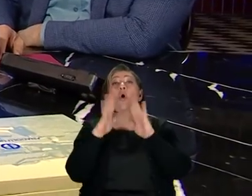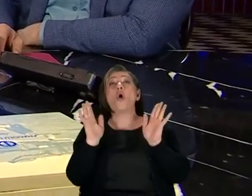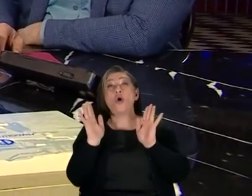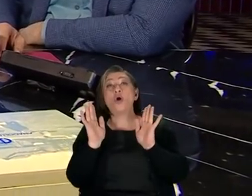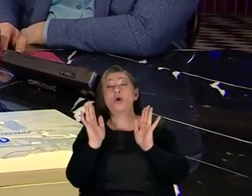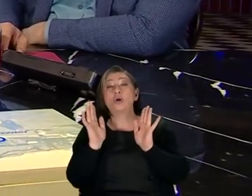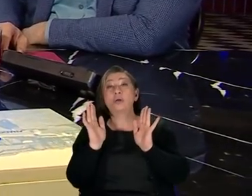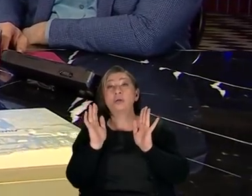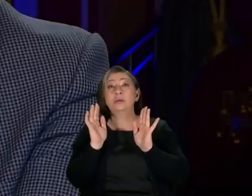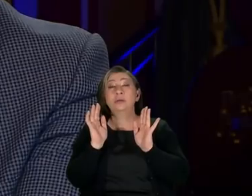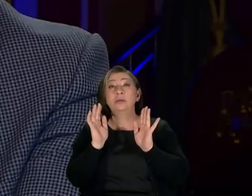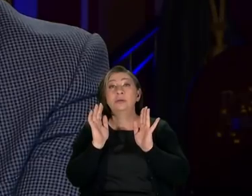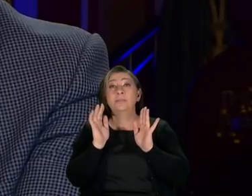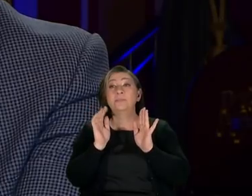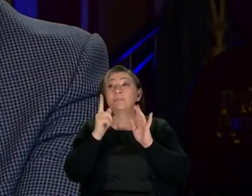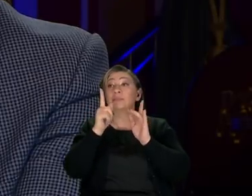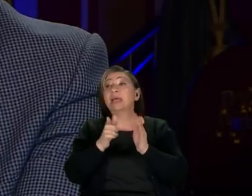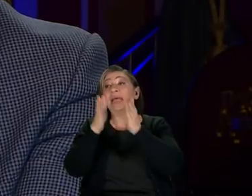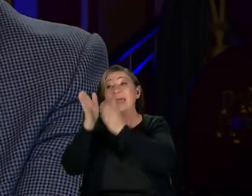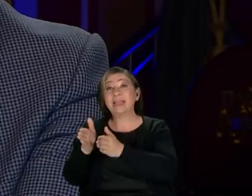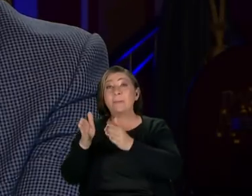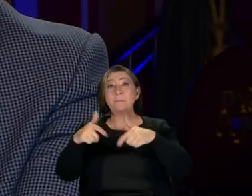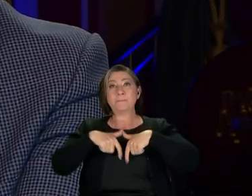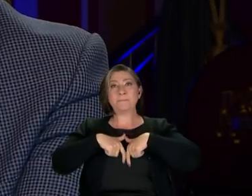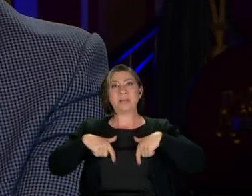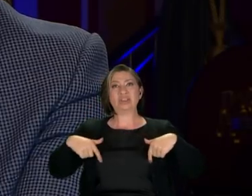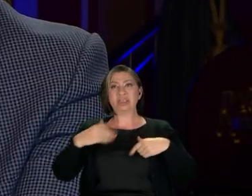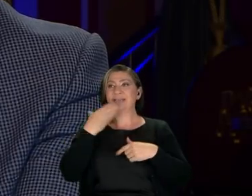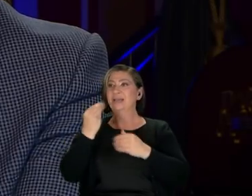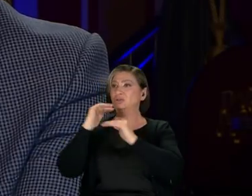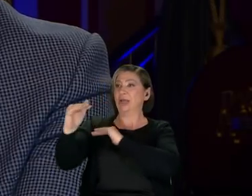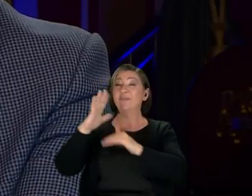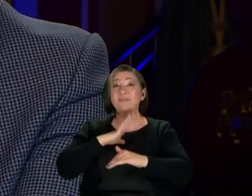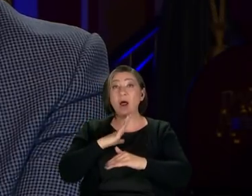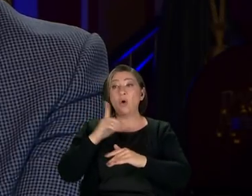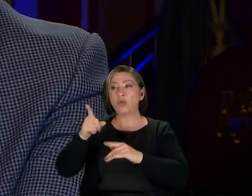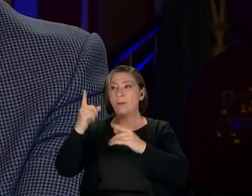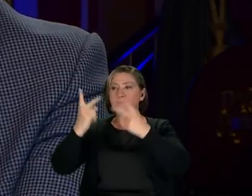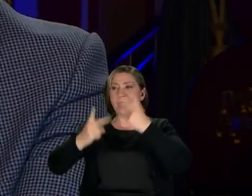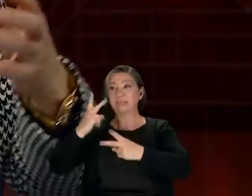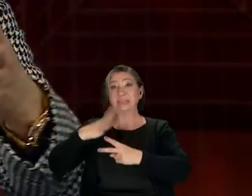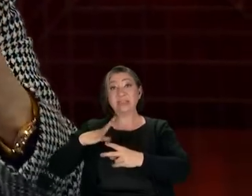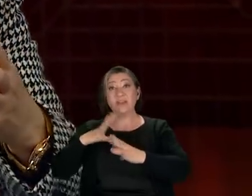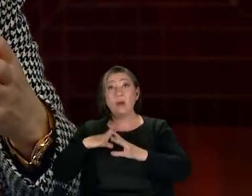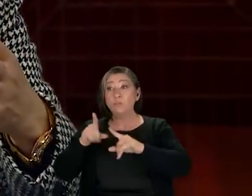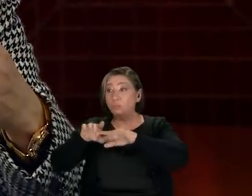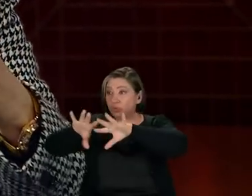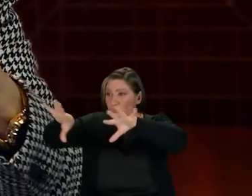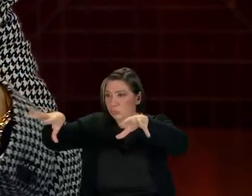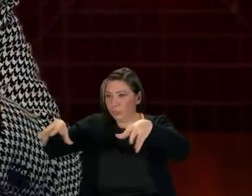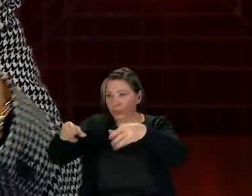böyle. Bir yandan milliyetçi gençler var. Onların bir takım şeyleri var ve bütün